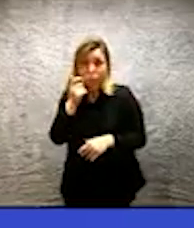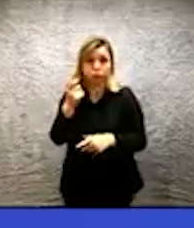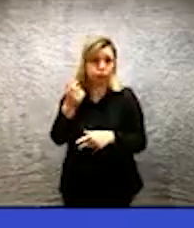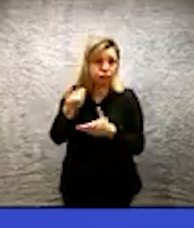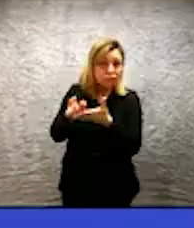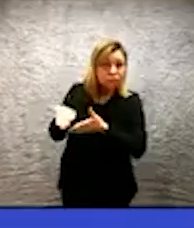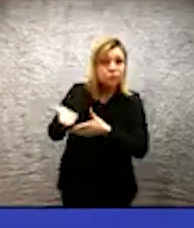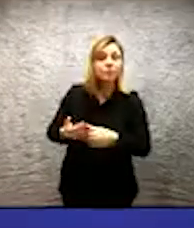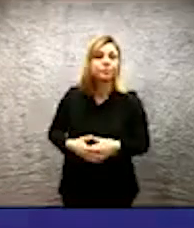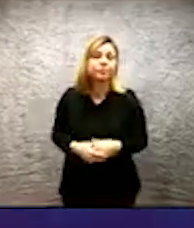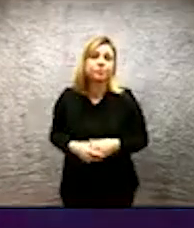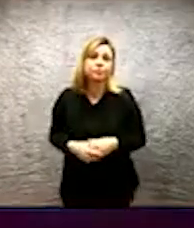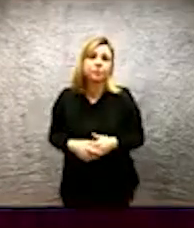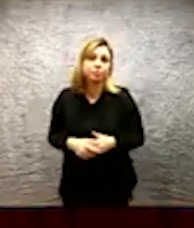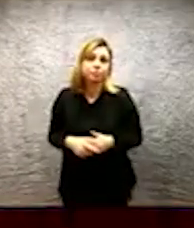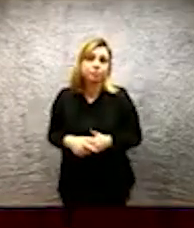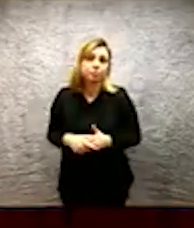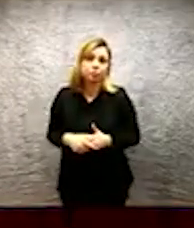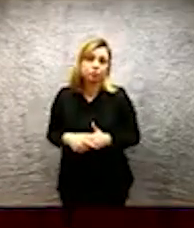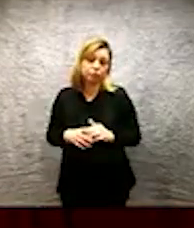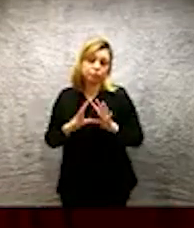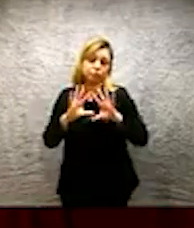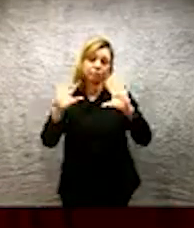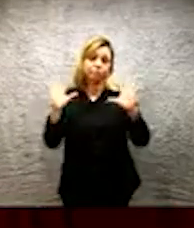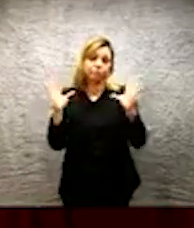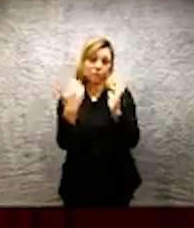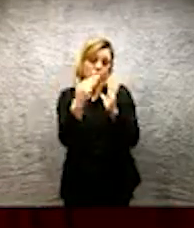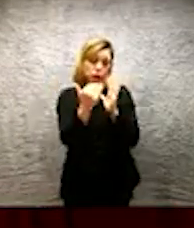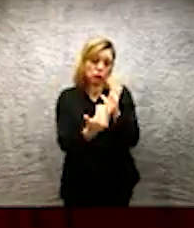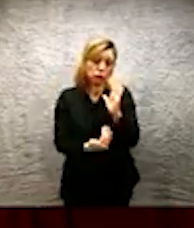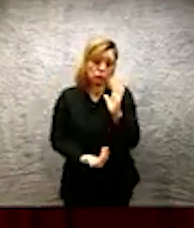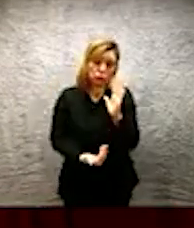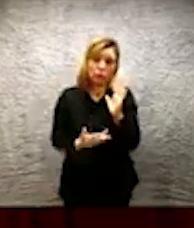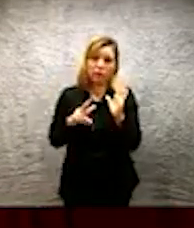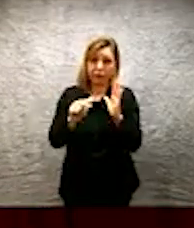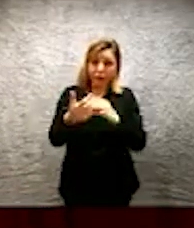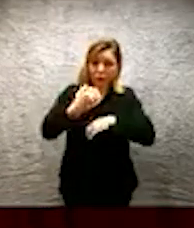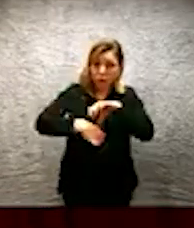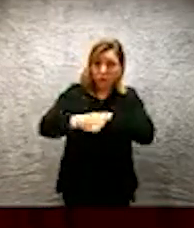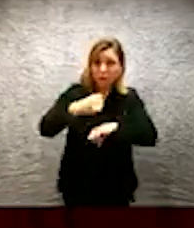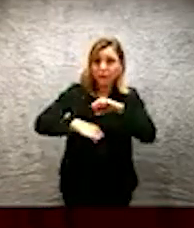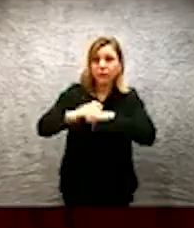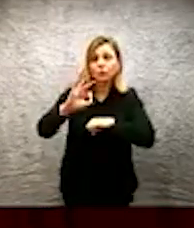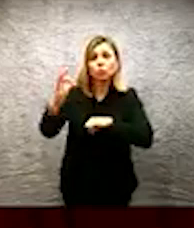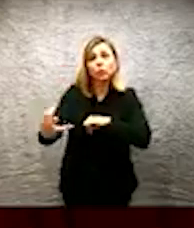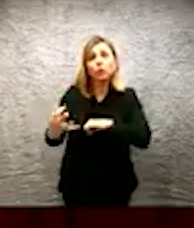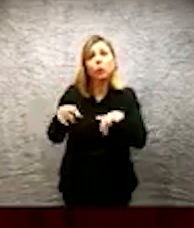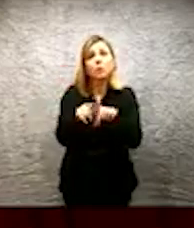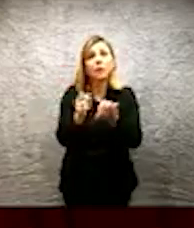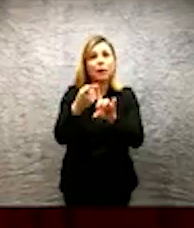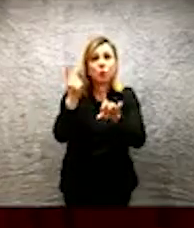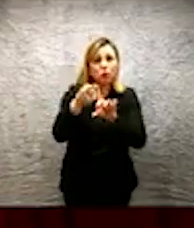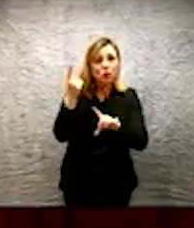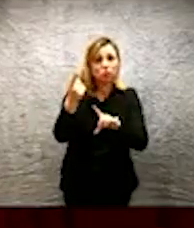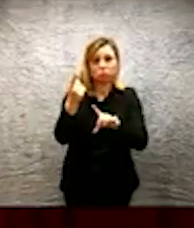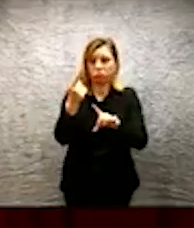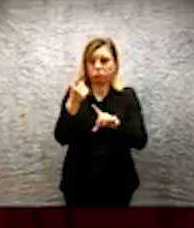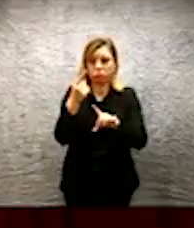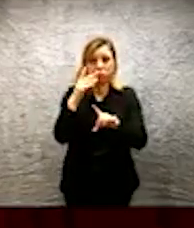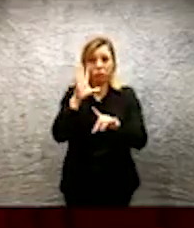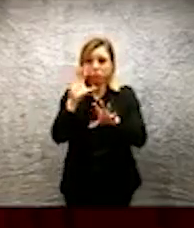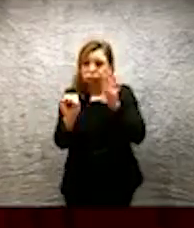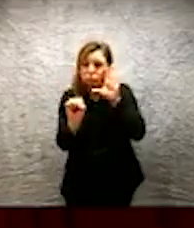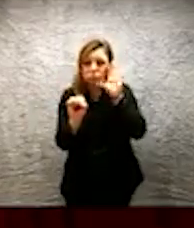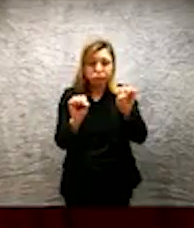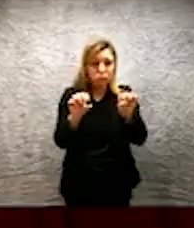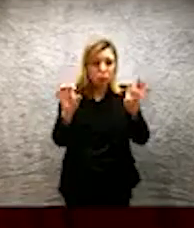Donc voilà, ça c'est pas mal de choses qui vont être mises en place et surtout... il faut qu'on identifie tout ce qui est possible pour les jeunes, tout ce qui